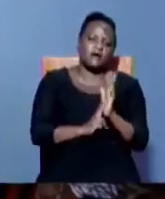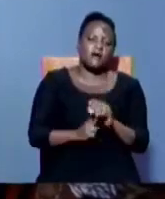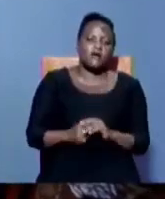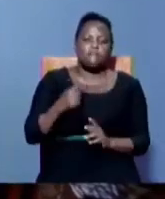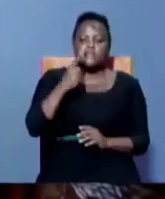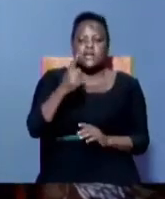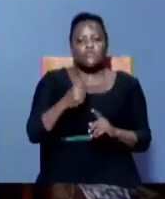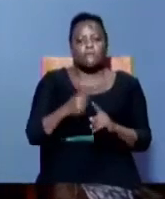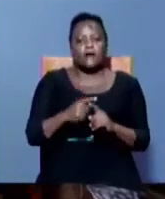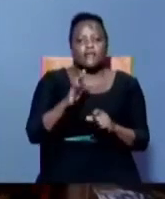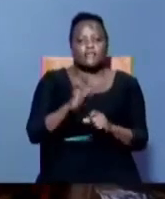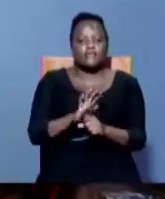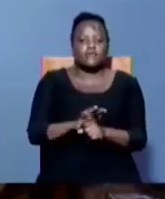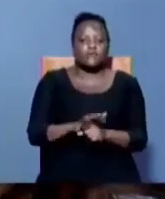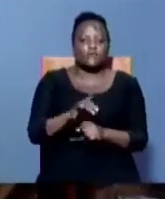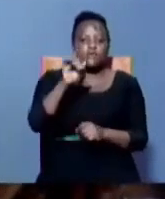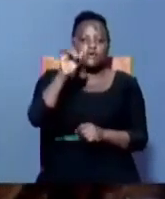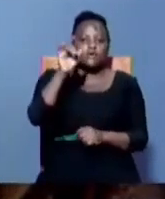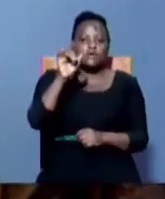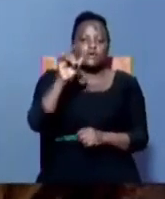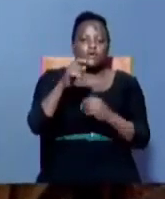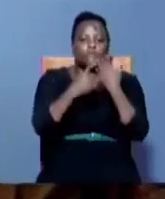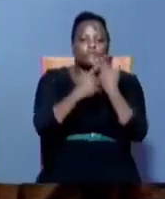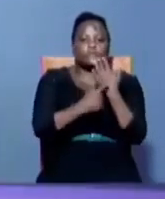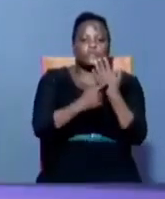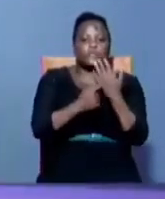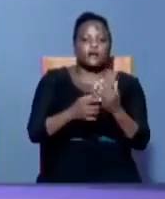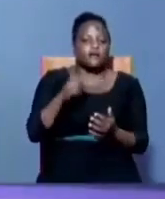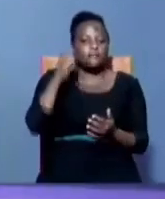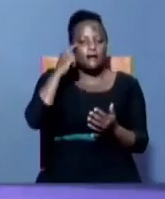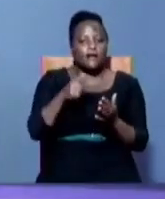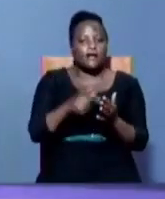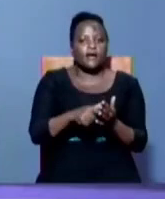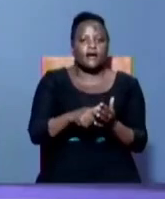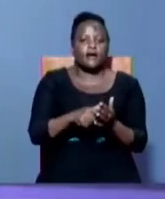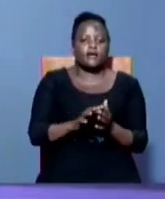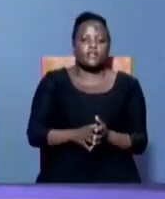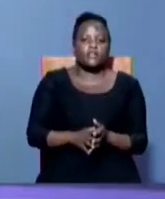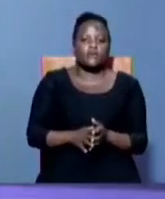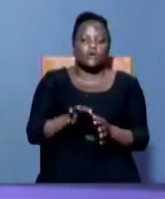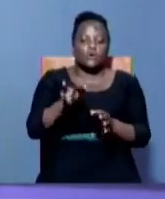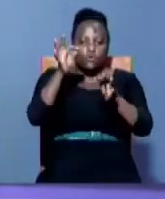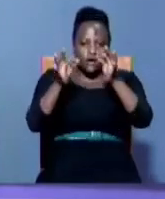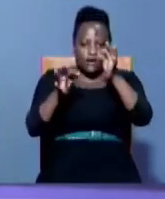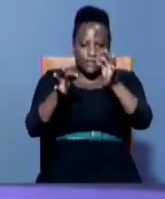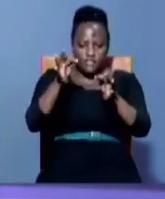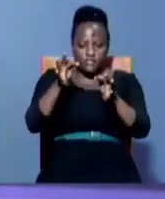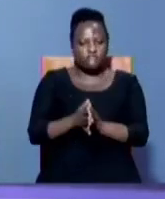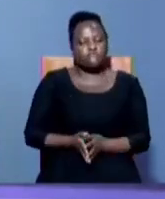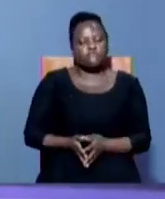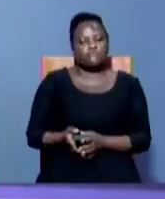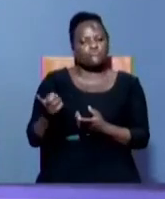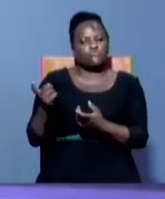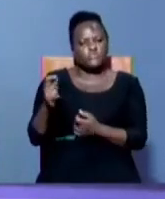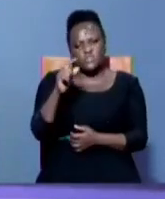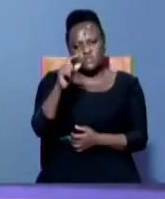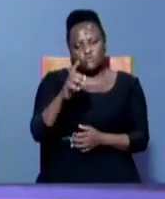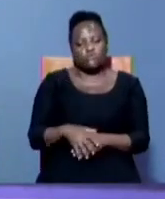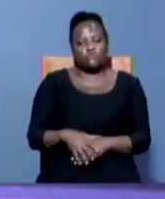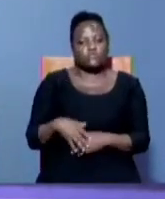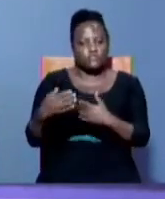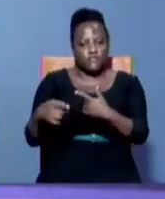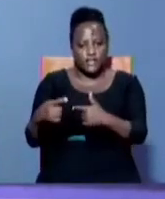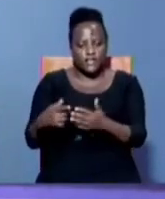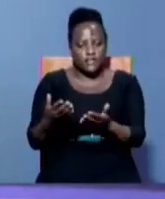katika Biblia. Na ile saba inamaanisha ukamilifu. Subiri tu kidogo, kadri tunavyosonga mbele tutakuja kuichungulia